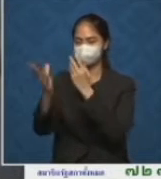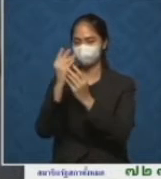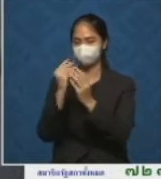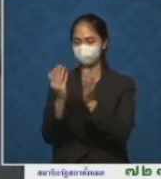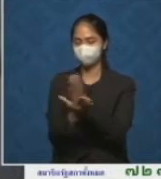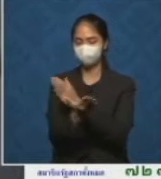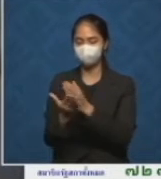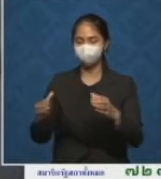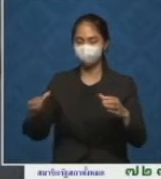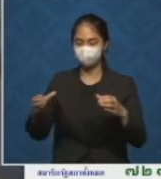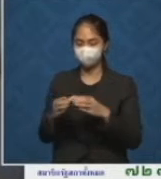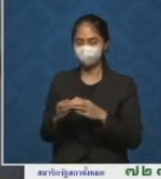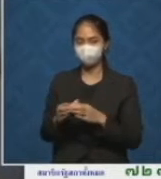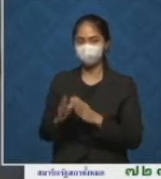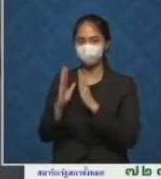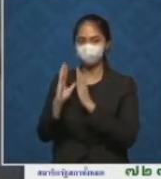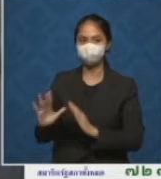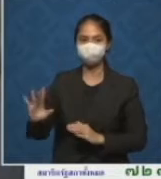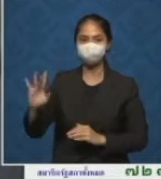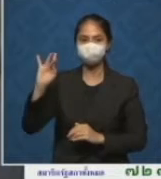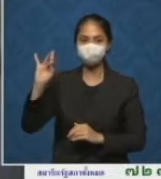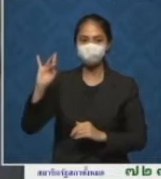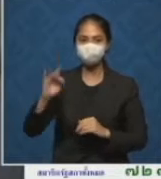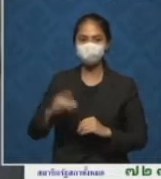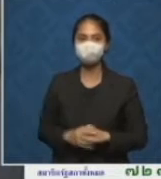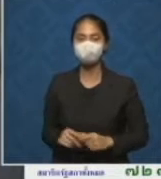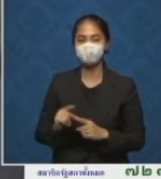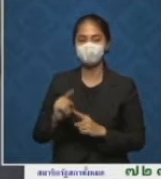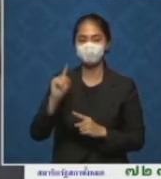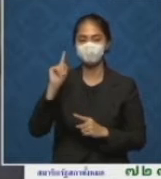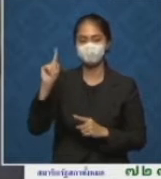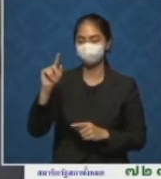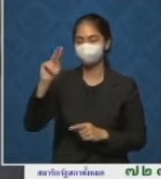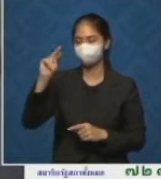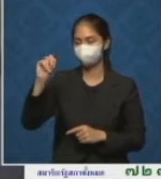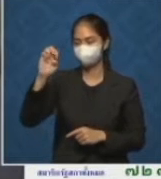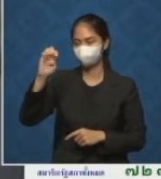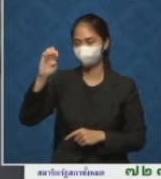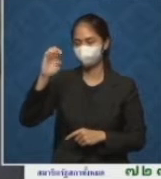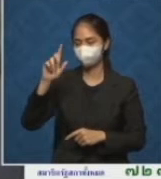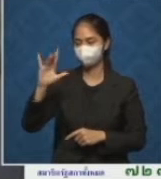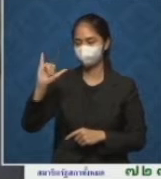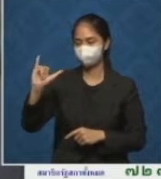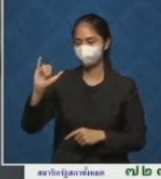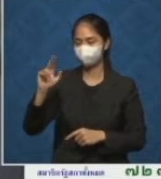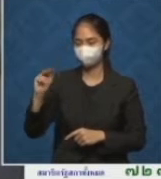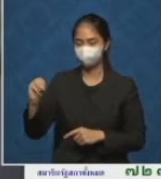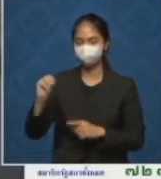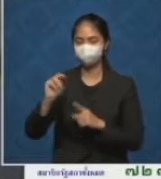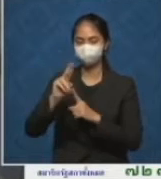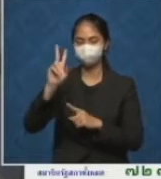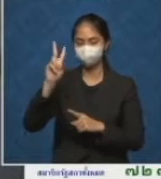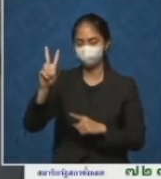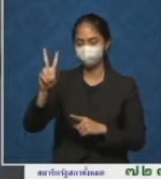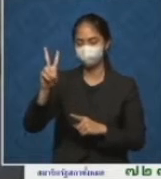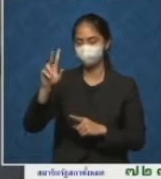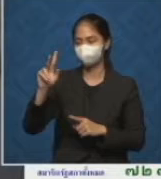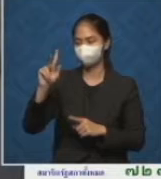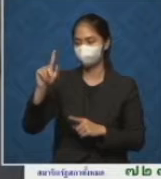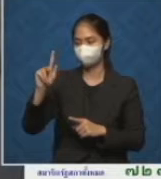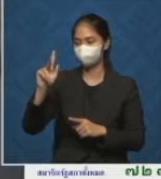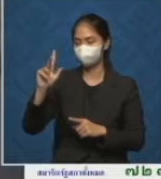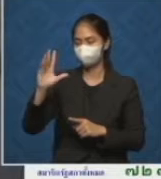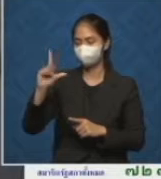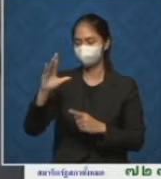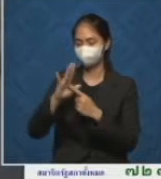ในสัดส่วนของพรรคเพื่อไทยจำนวน8ท่านดังนี้1นายนิยมเวชกามา2นายธนกรชัยกุ